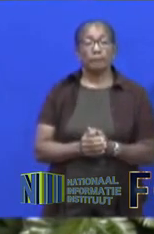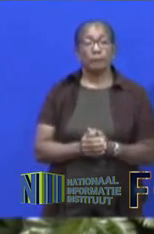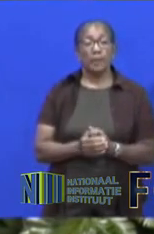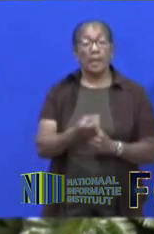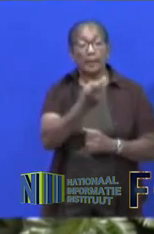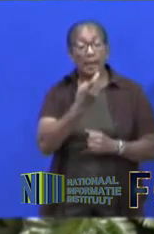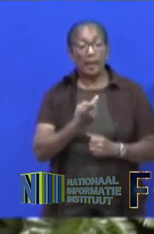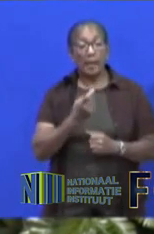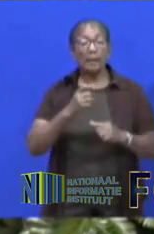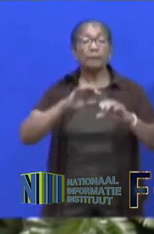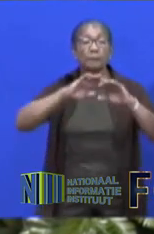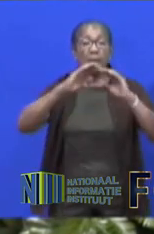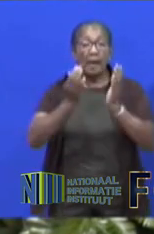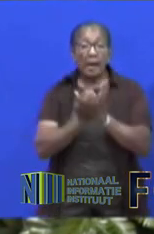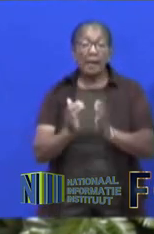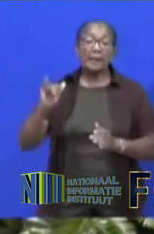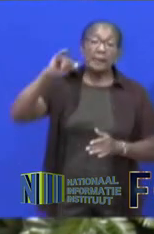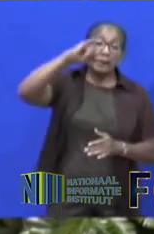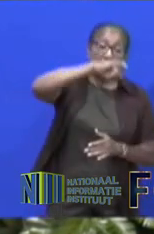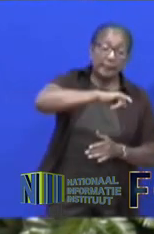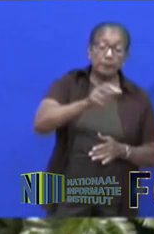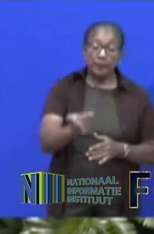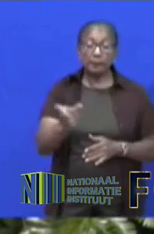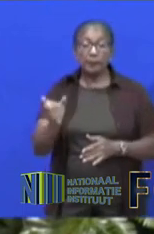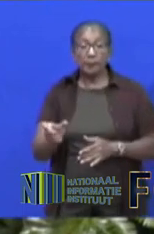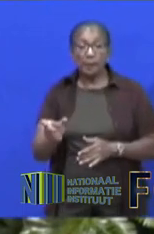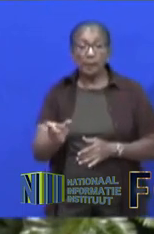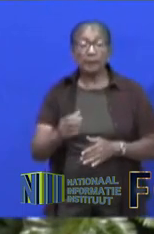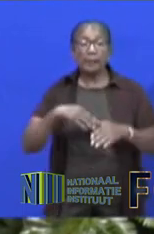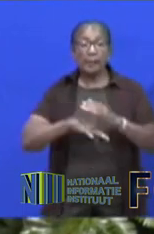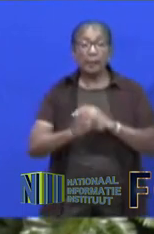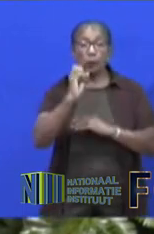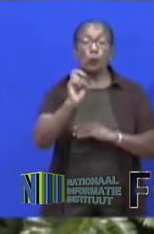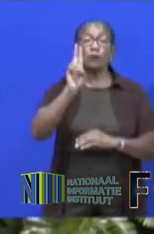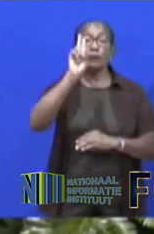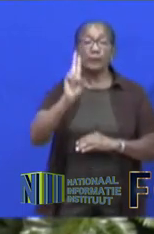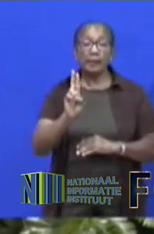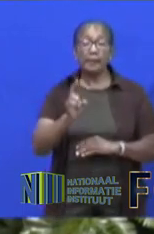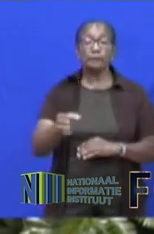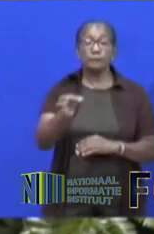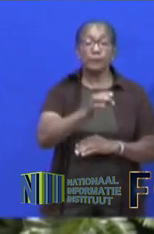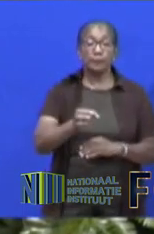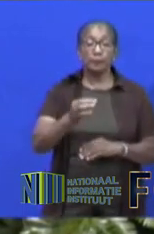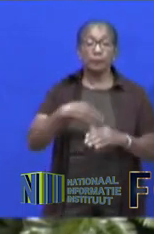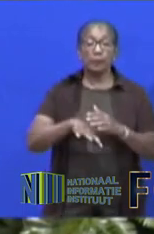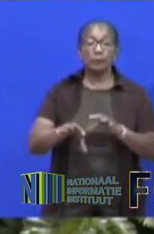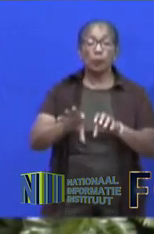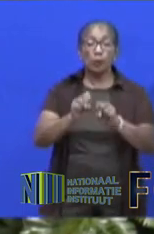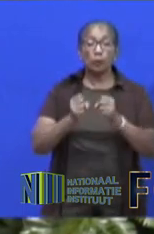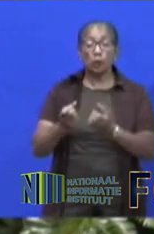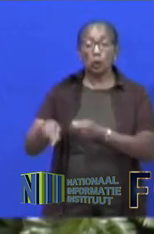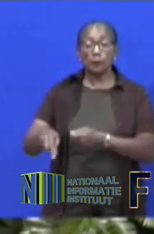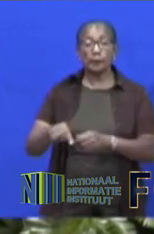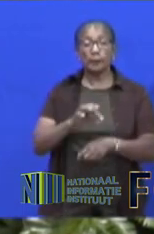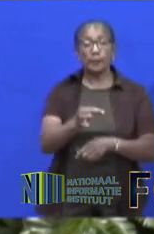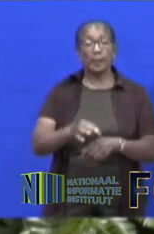Ik herhaal, alle repatrianten die zullen in overheidsquarantainefaciliteiten worden ondergebracht.